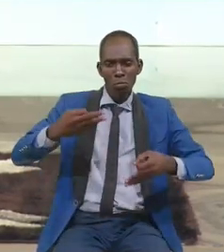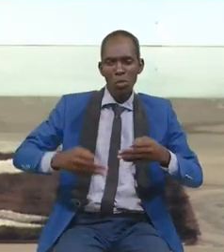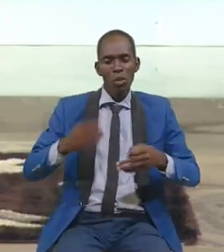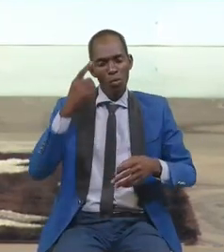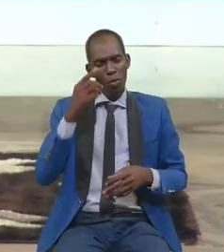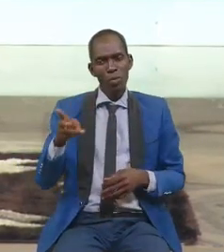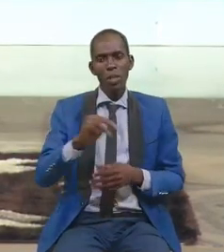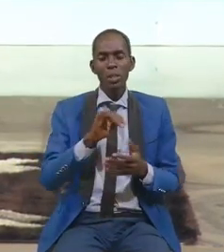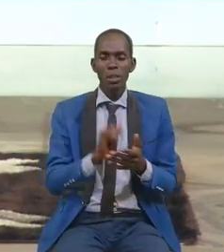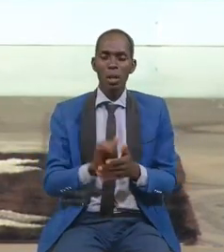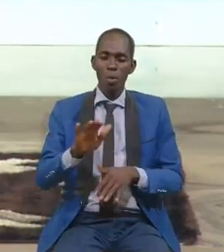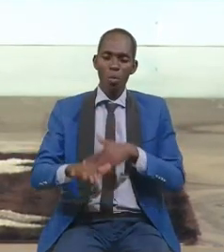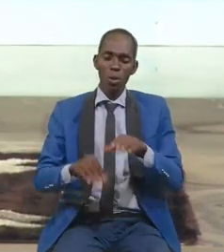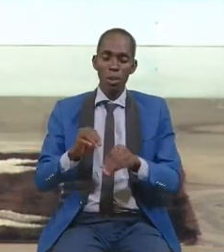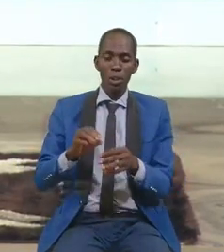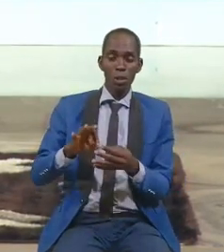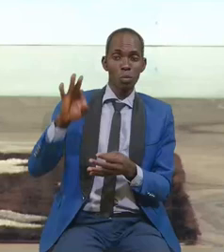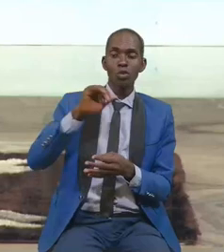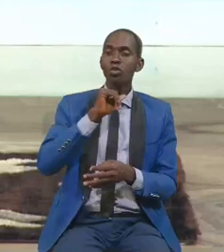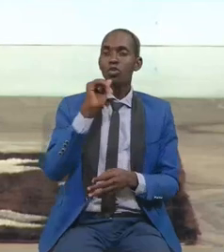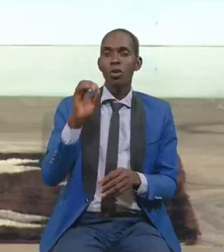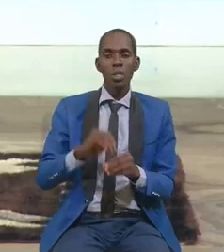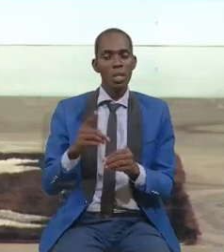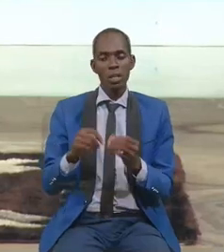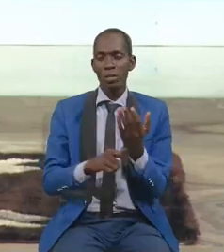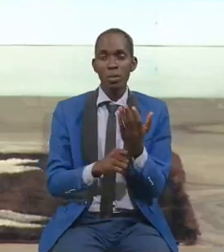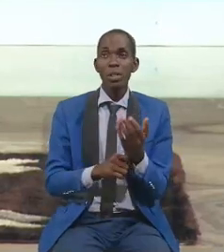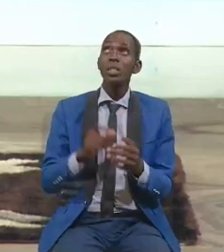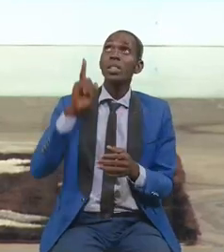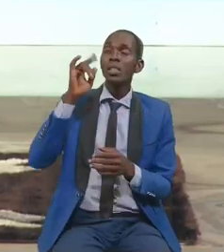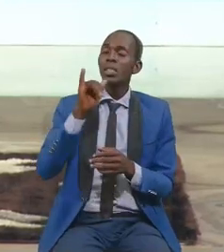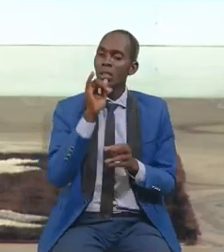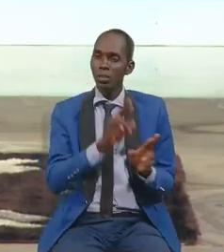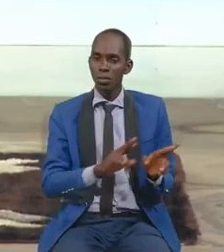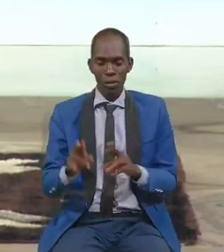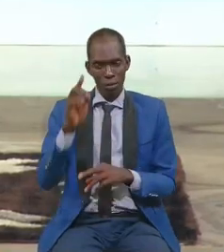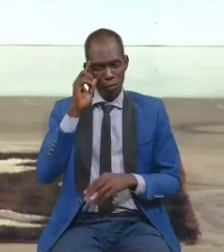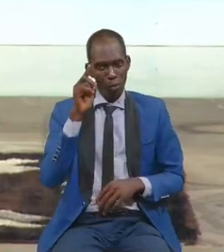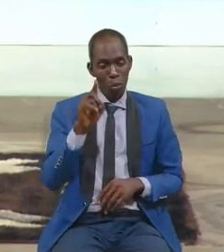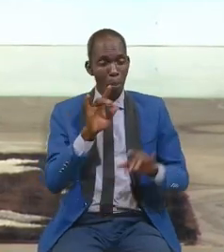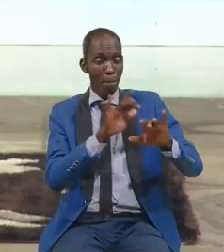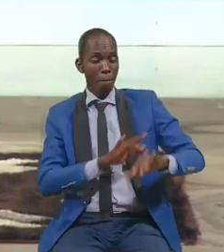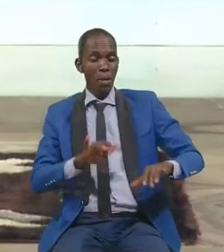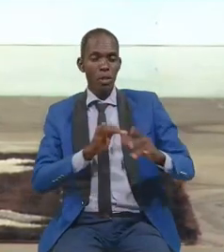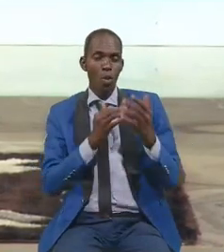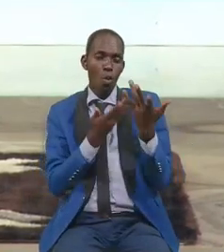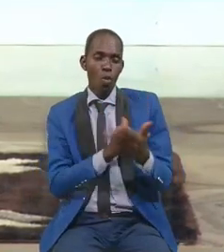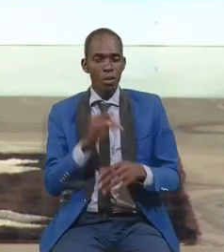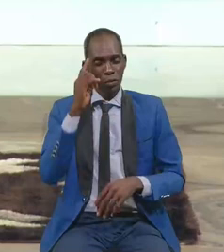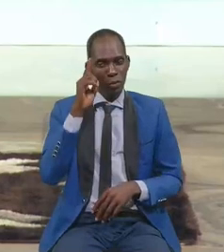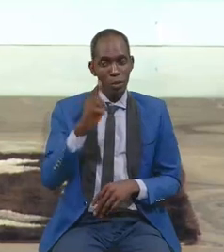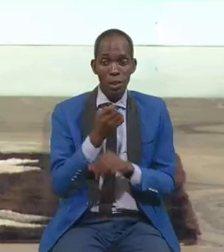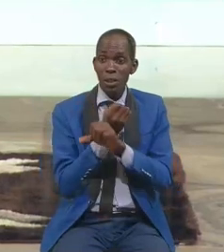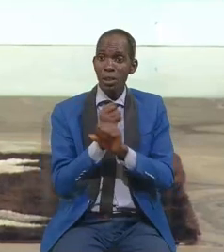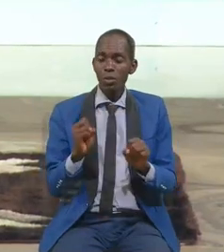pour ceux qui marchent selon l'esprit, non dans la chair. La miséricorde est disponible pour vous. Le salut vous